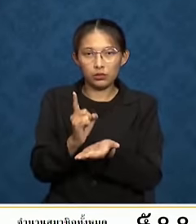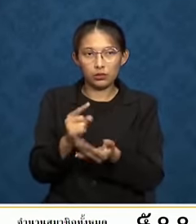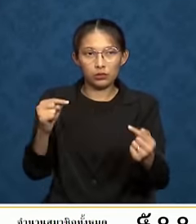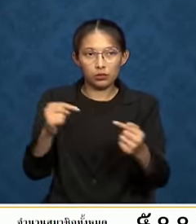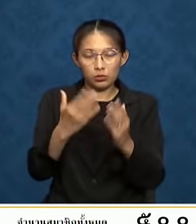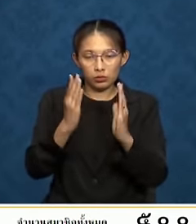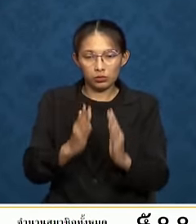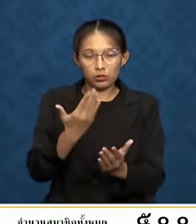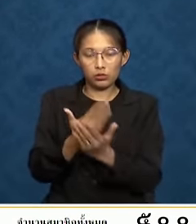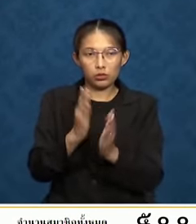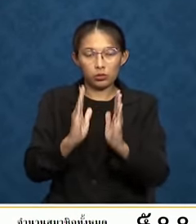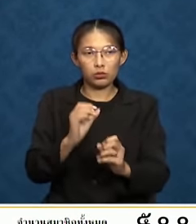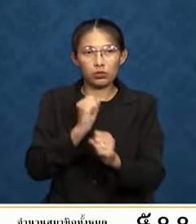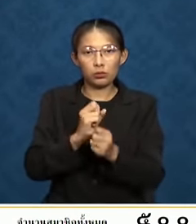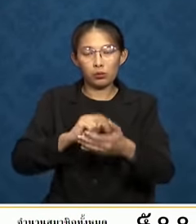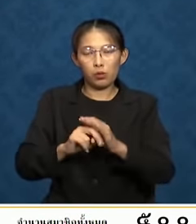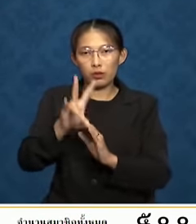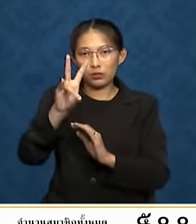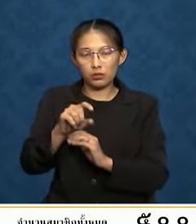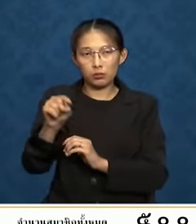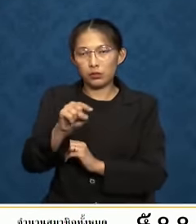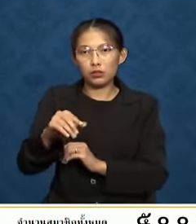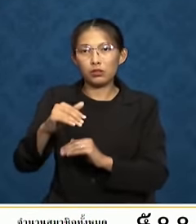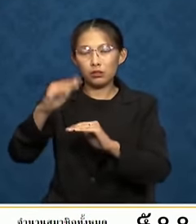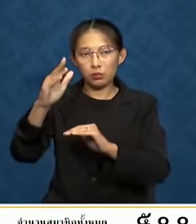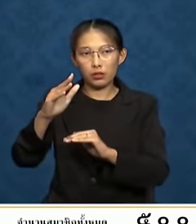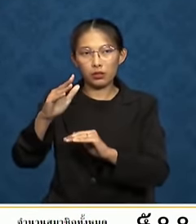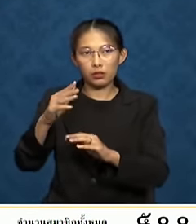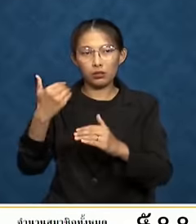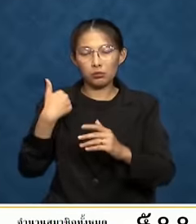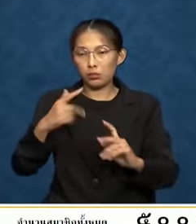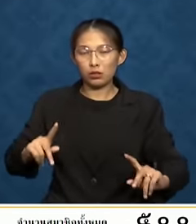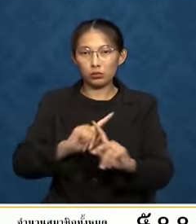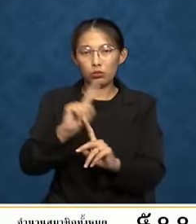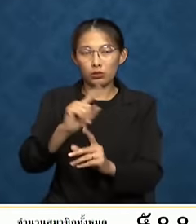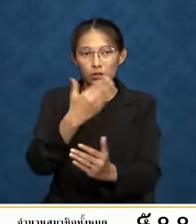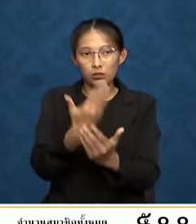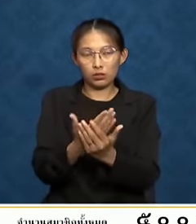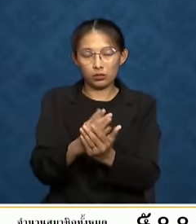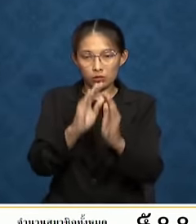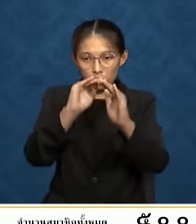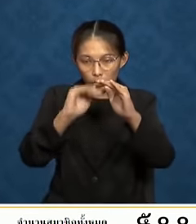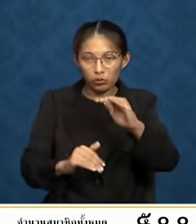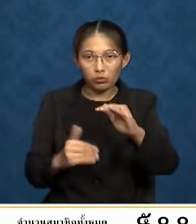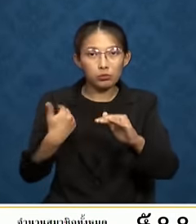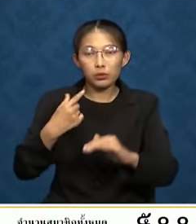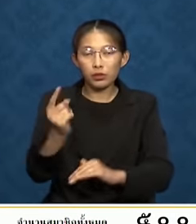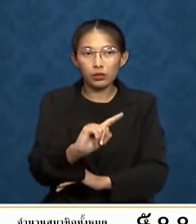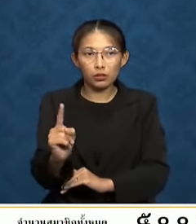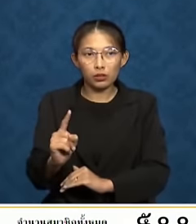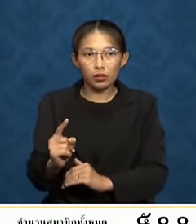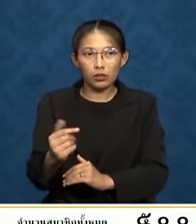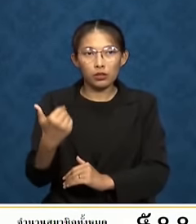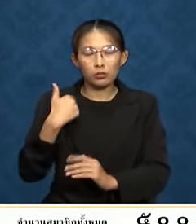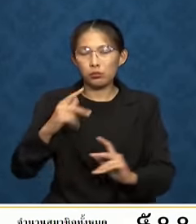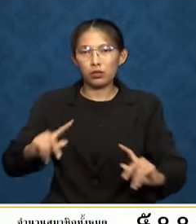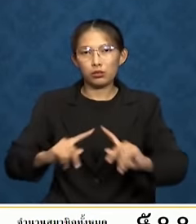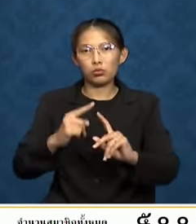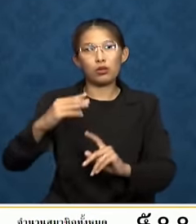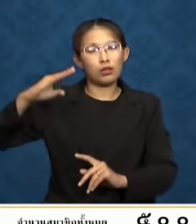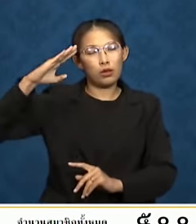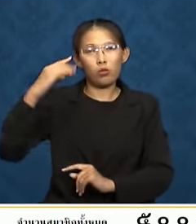70กว่าทั้งนั้นแล้ววันนี้ท่านไปดูเลยว่ามีกระทรวงไหนที่งบบุคลากรลดมีกระทรวงเดียวคือกลา